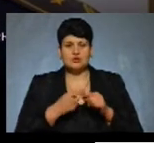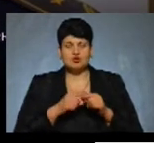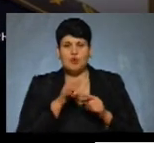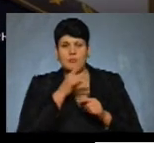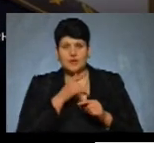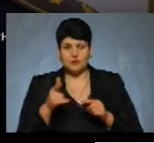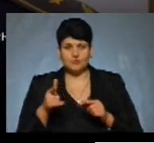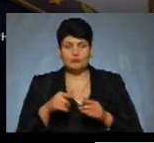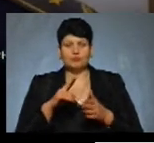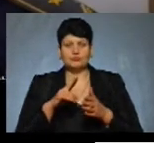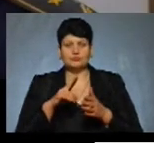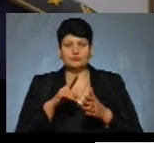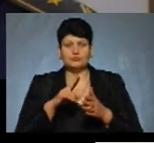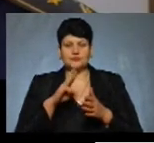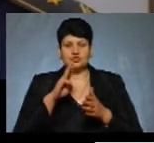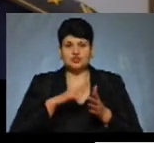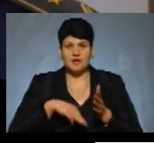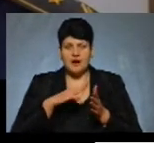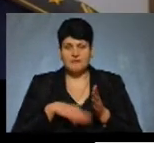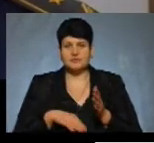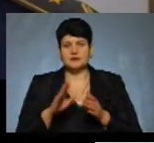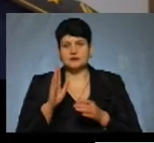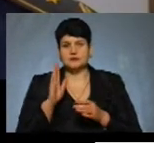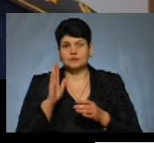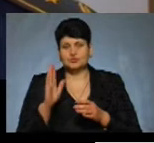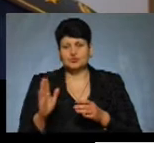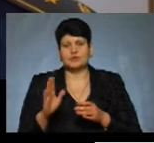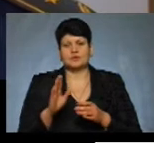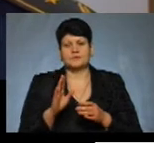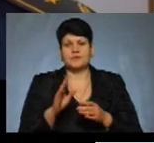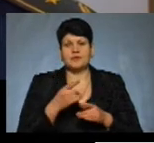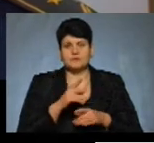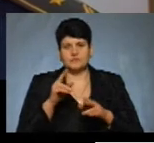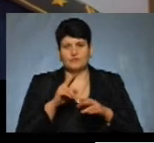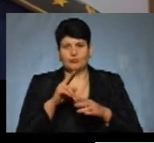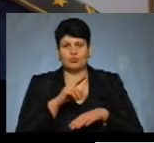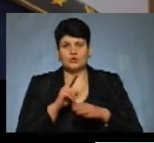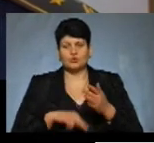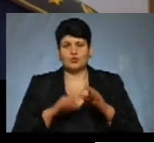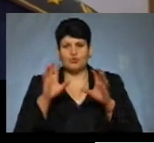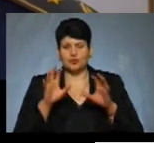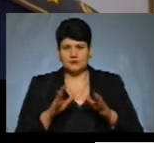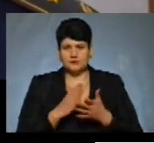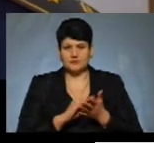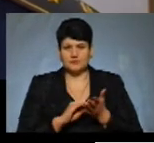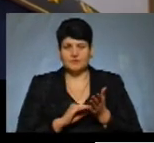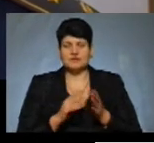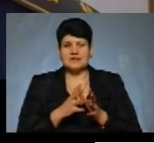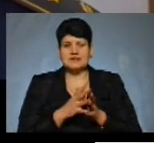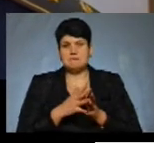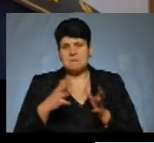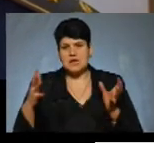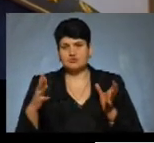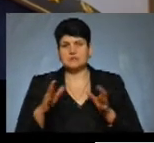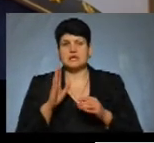санкції, передбачені статтею 470 та 481 Митного кодексу України, вони збільшуються і